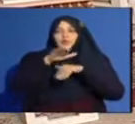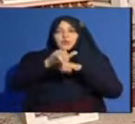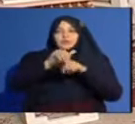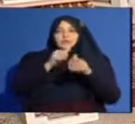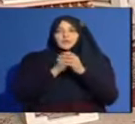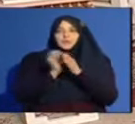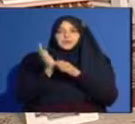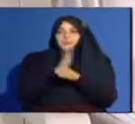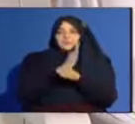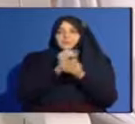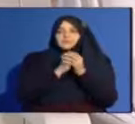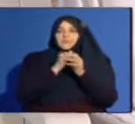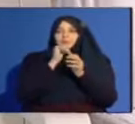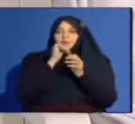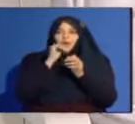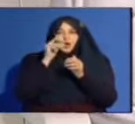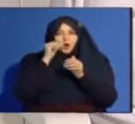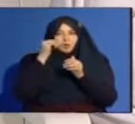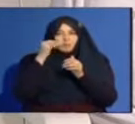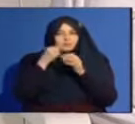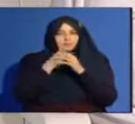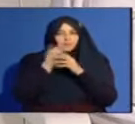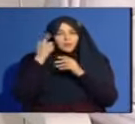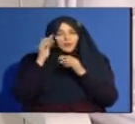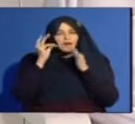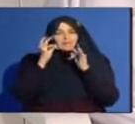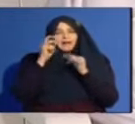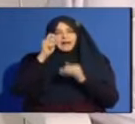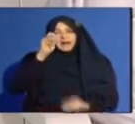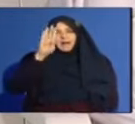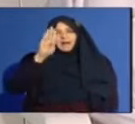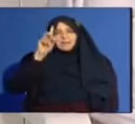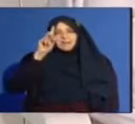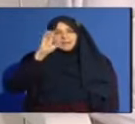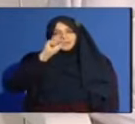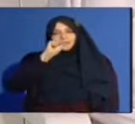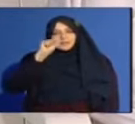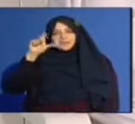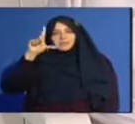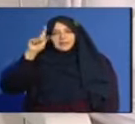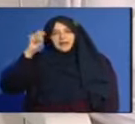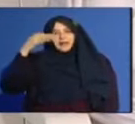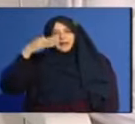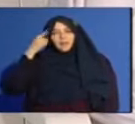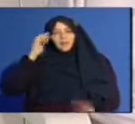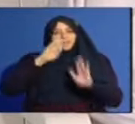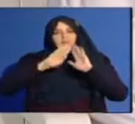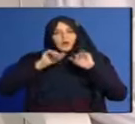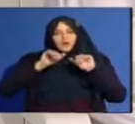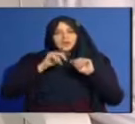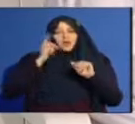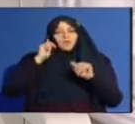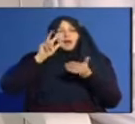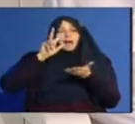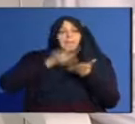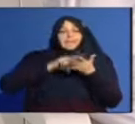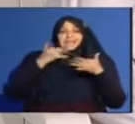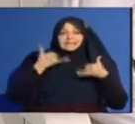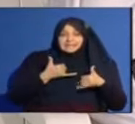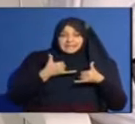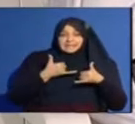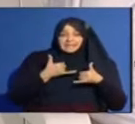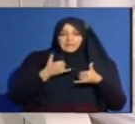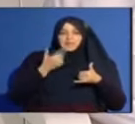اذا لا يمكن تطبيق الحكم الصادر من محكمة اجنبية سواء تعلق الامر